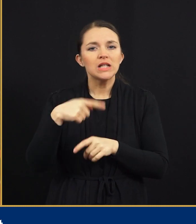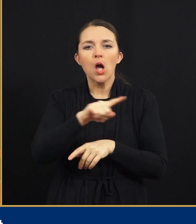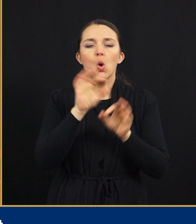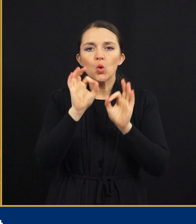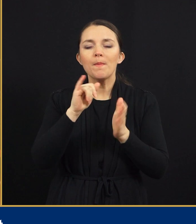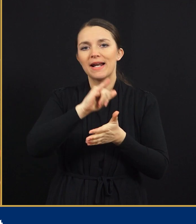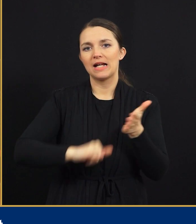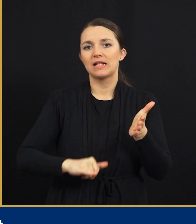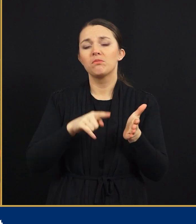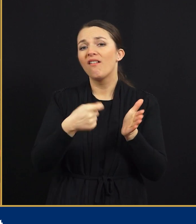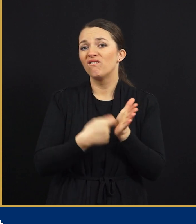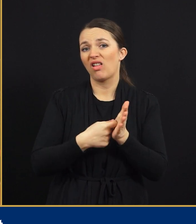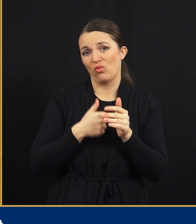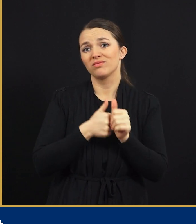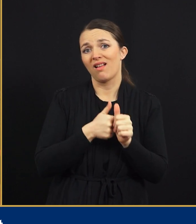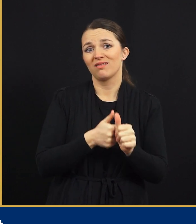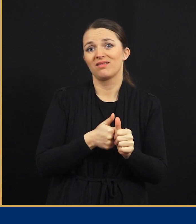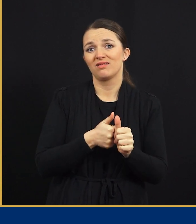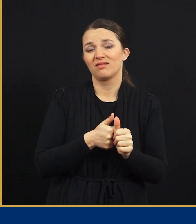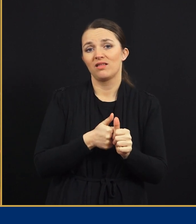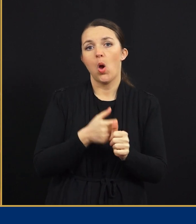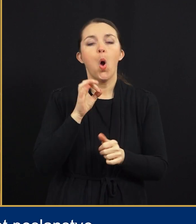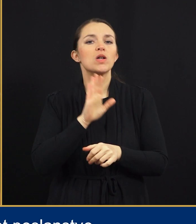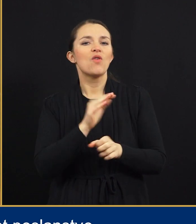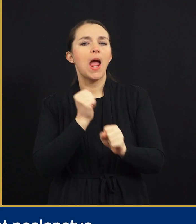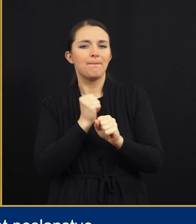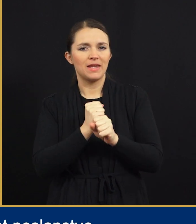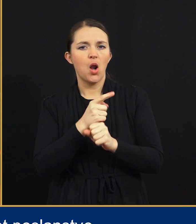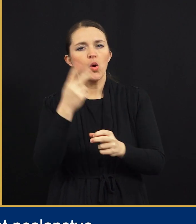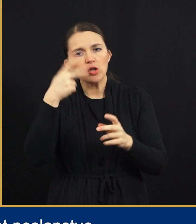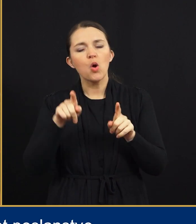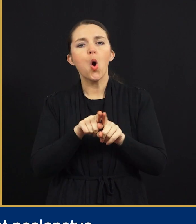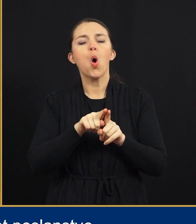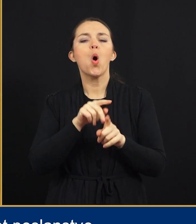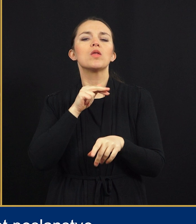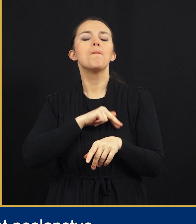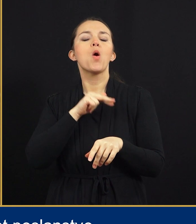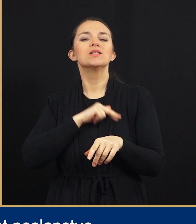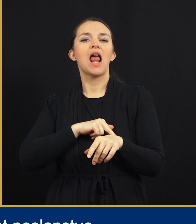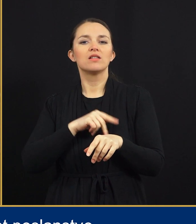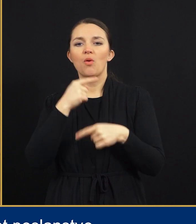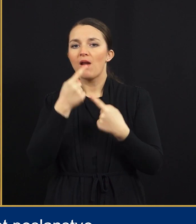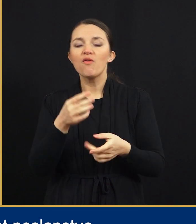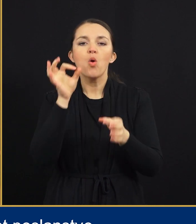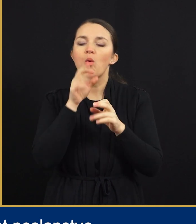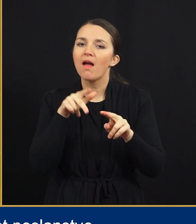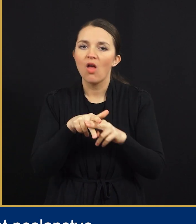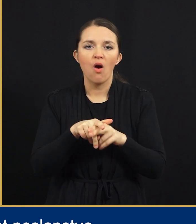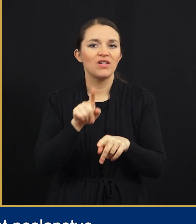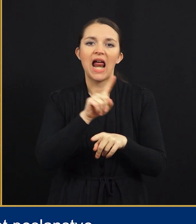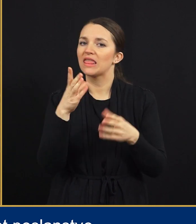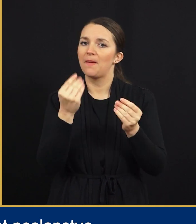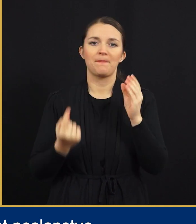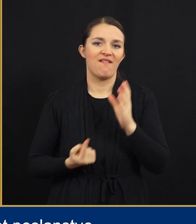Poznajo dober recept, ki mu je vredno slediti. O svojem delu, ki ga razumejo kot poslanstvo, pravijo, nobena ovira